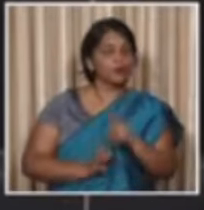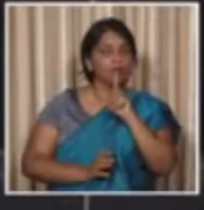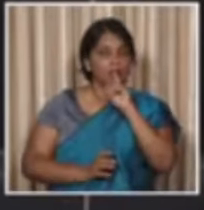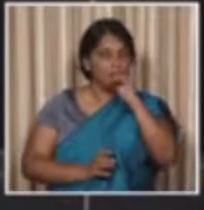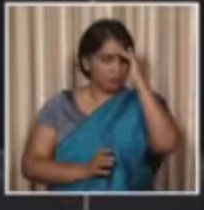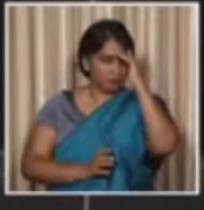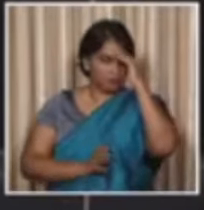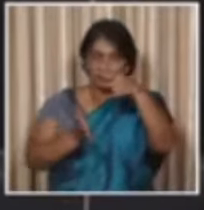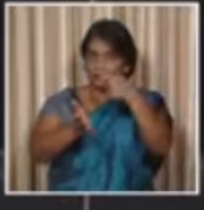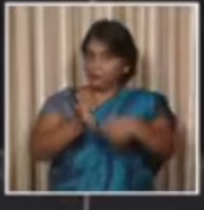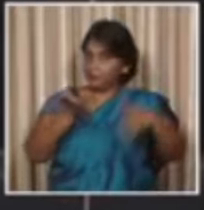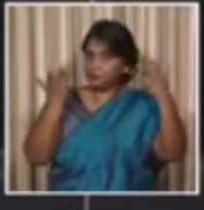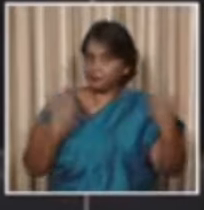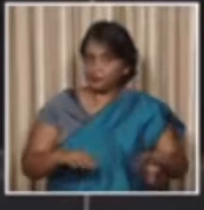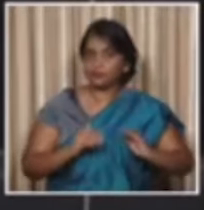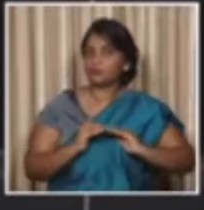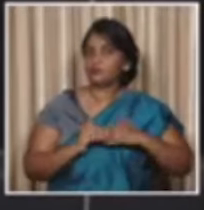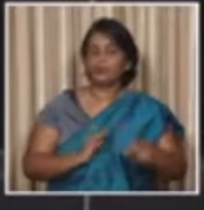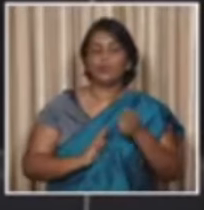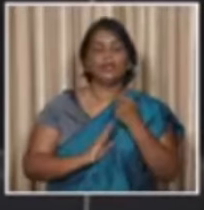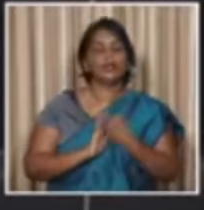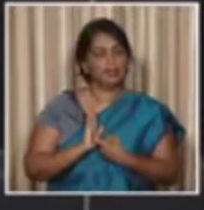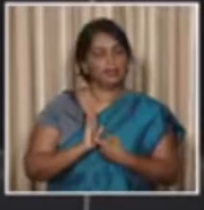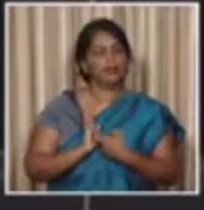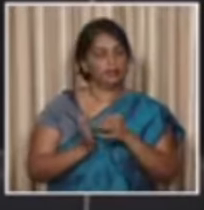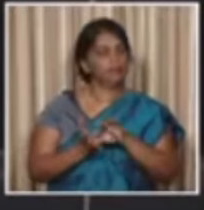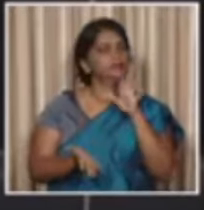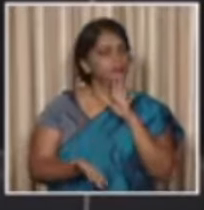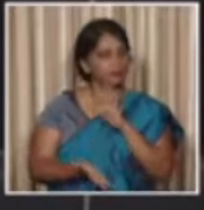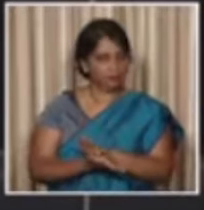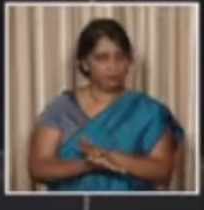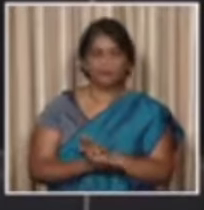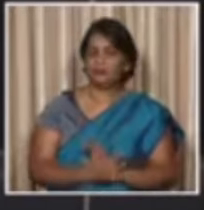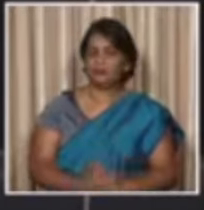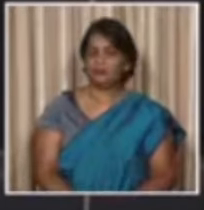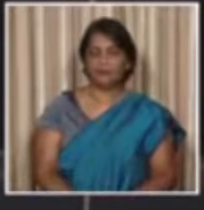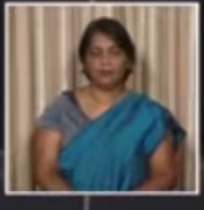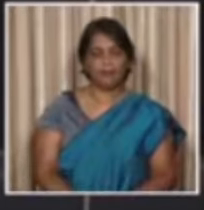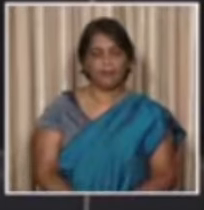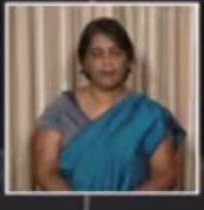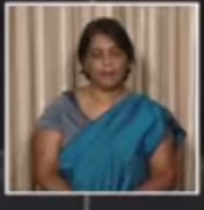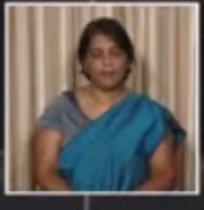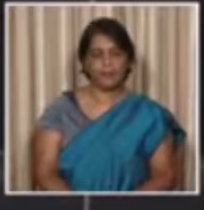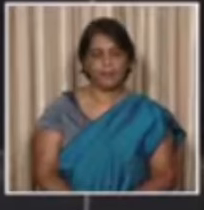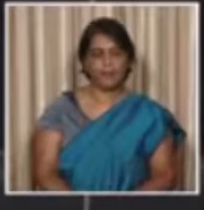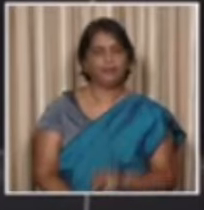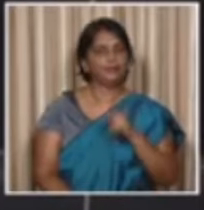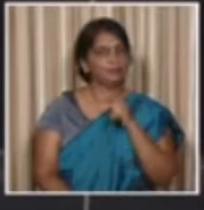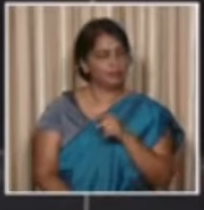කතානායකතුමා තිබ්බට පස්සේ එය නීතිය බවට පරිවර්තනය වෙනවා.